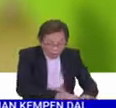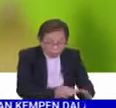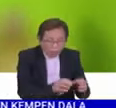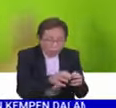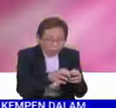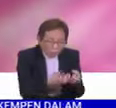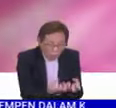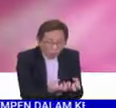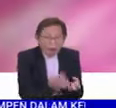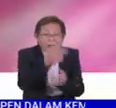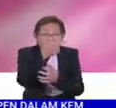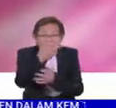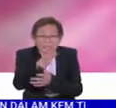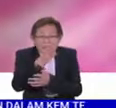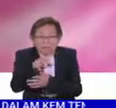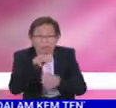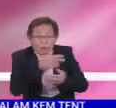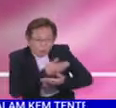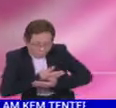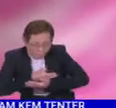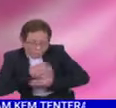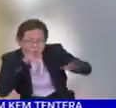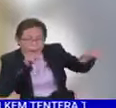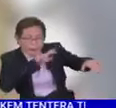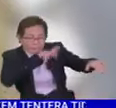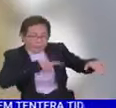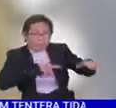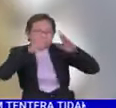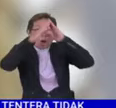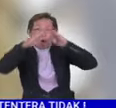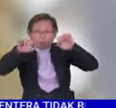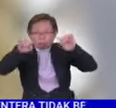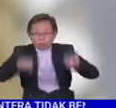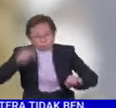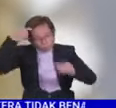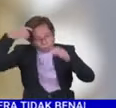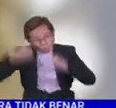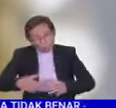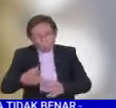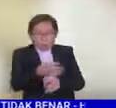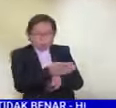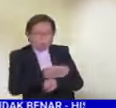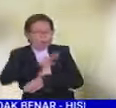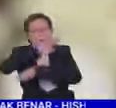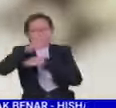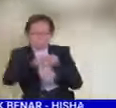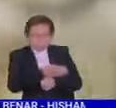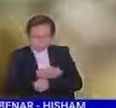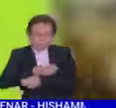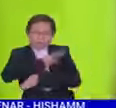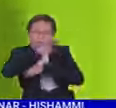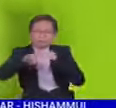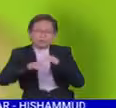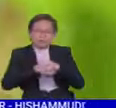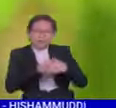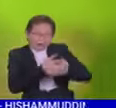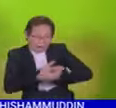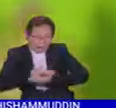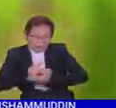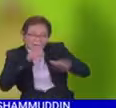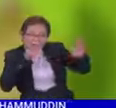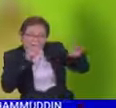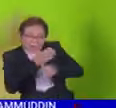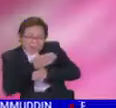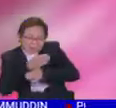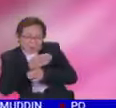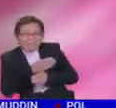menetas mengeluarkan 13 ekor anak itik. Pemilik homestay itu memutuskan untuk membela kesemua anak itik tersebut.